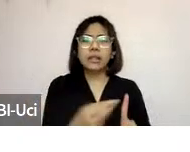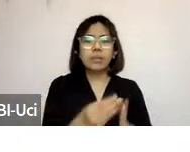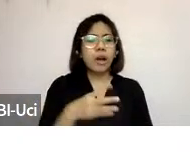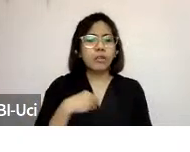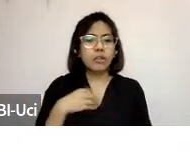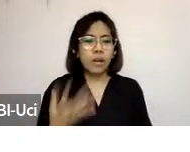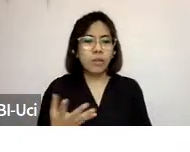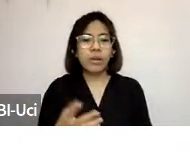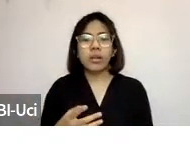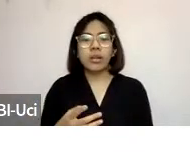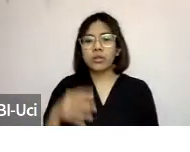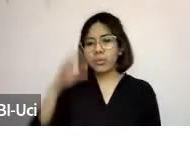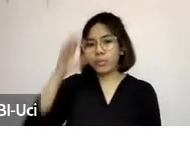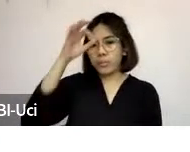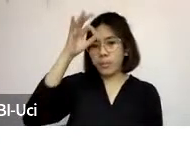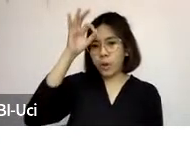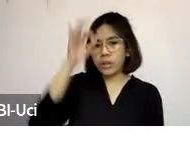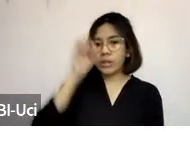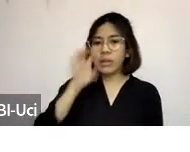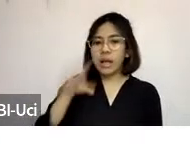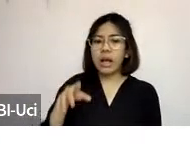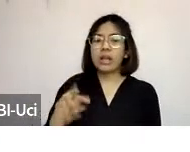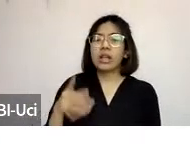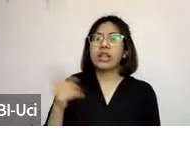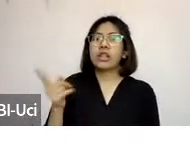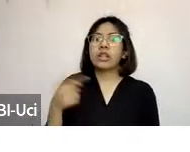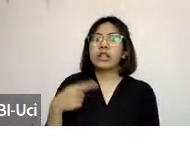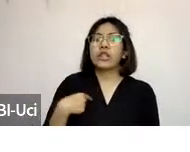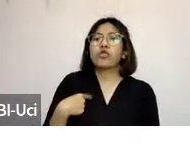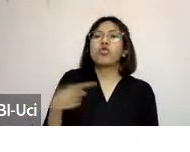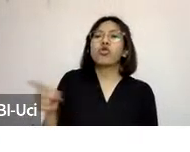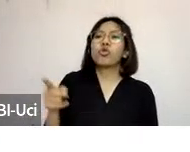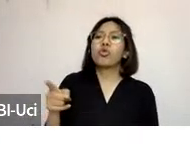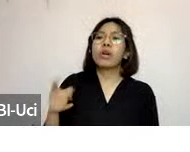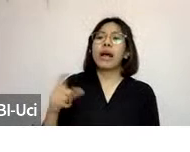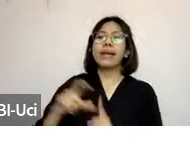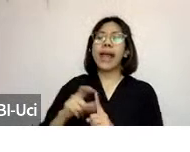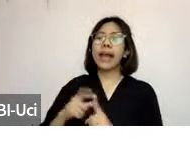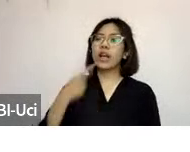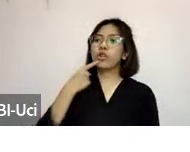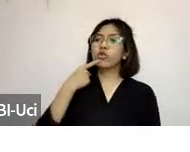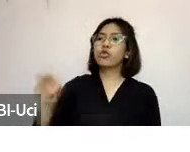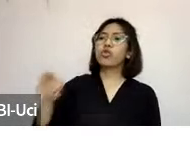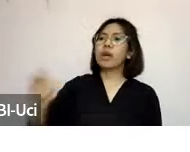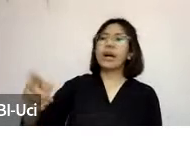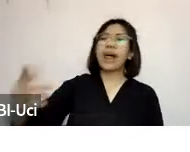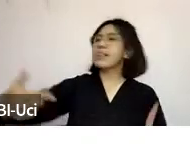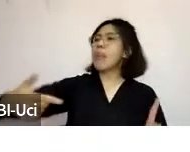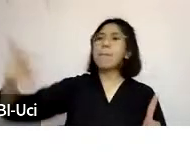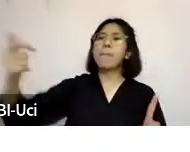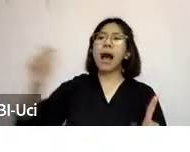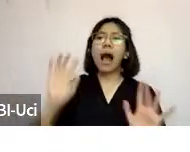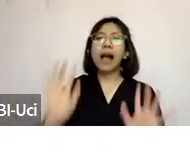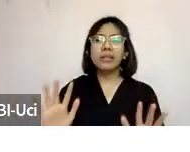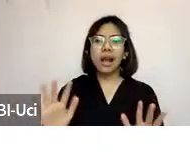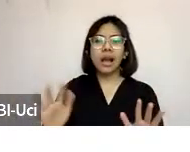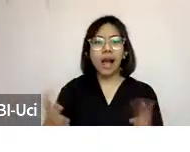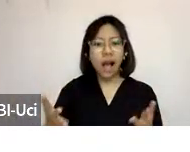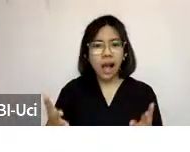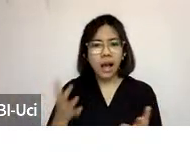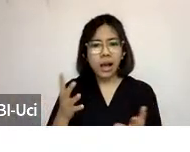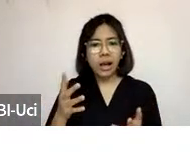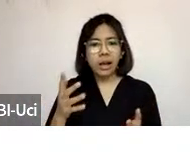substop fighting jadi bayangkan khas oleh Epic yang dimaksudkan oleh derek maksudnya